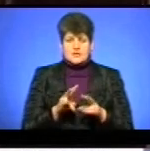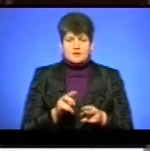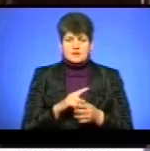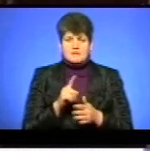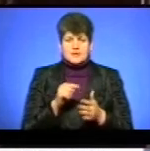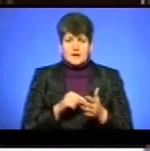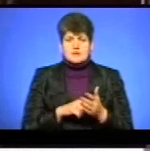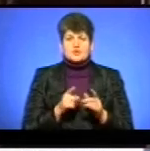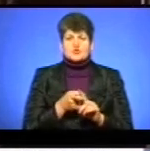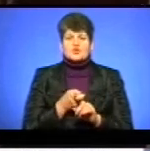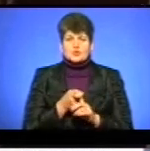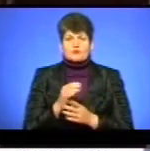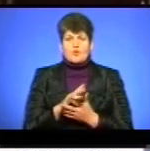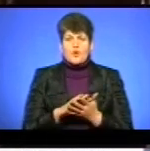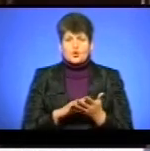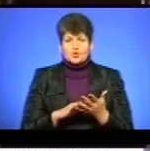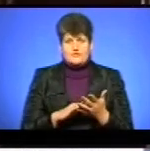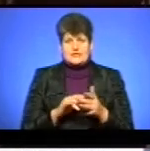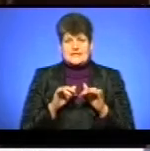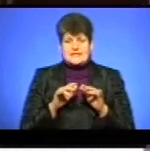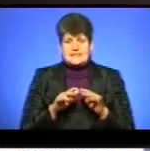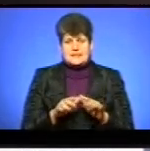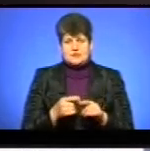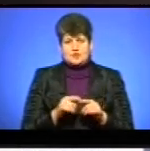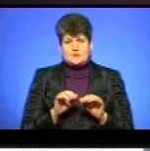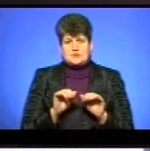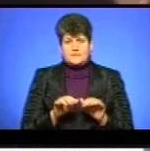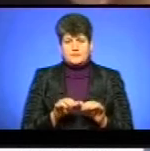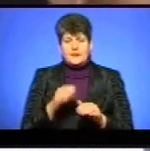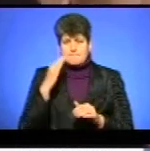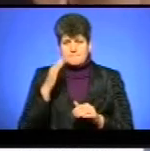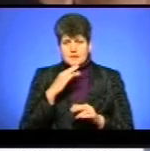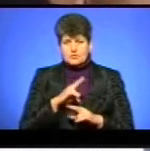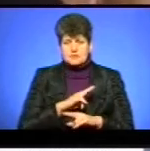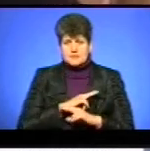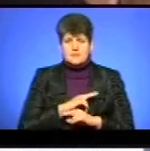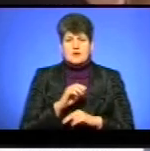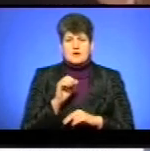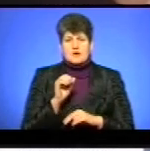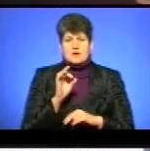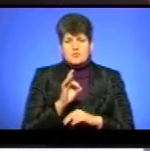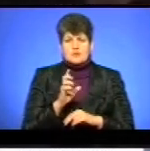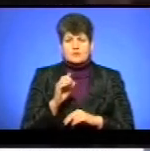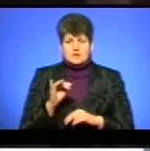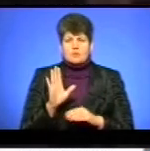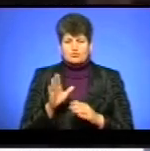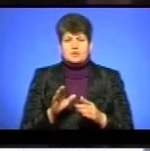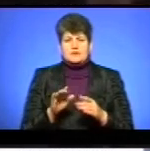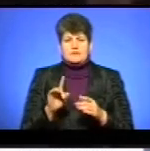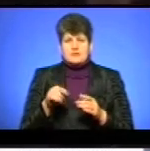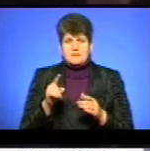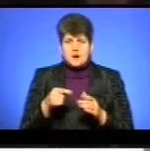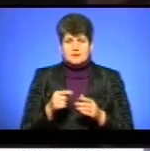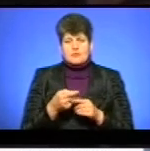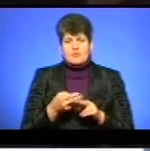питання стосовно продовження дії запобіжного заходу. Батько загиблого Романа Бурчука каже, домагатиметься відшкодування